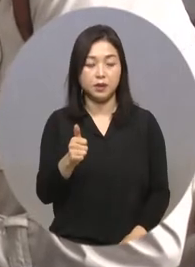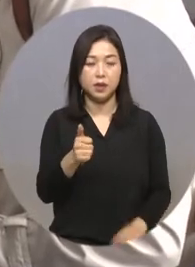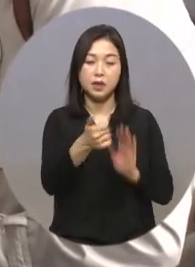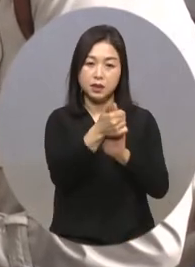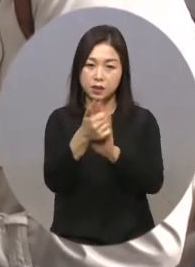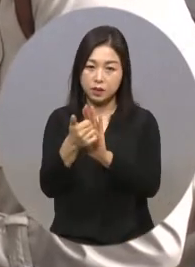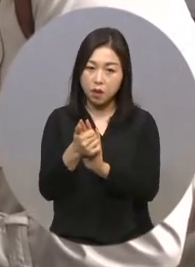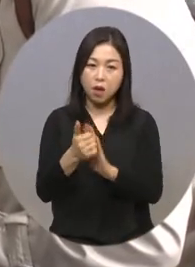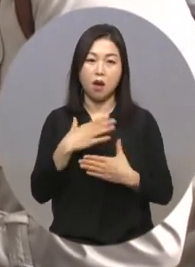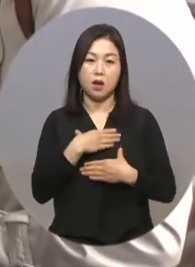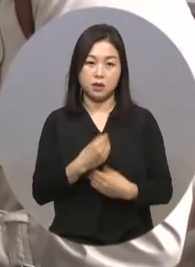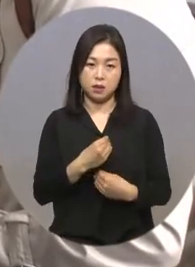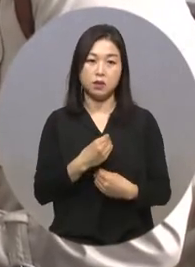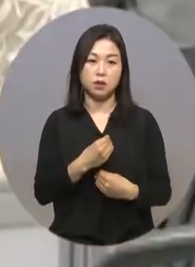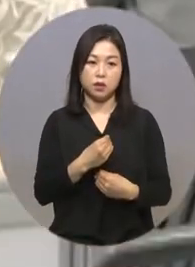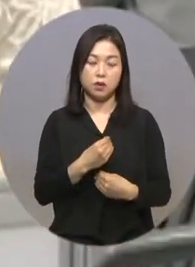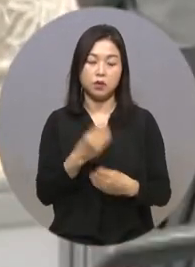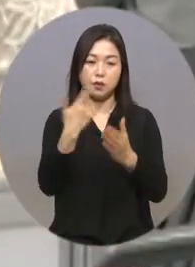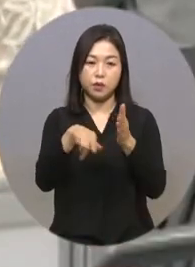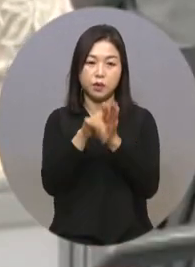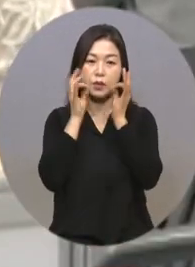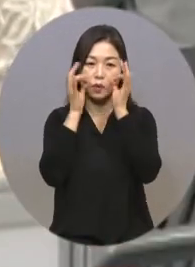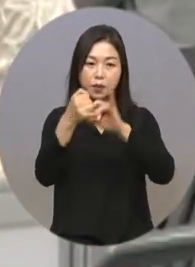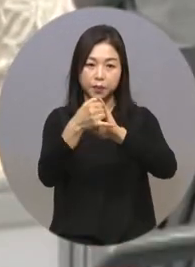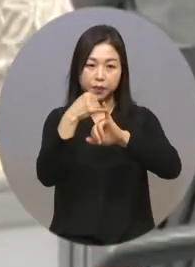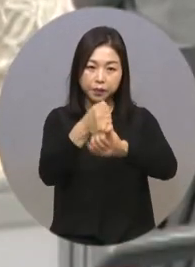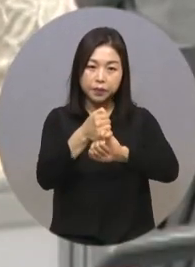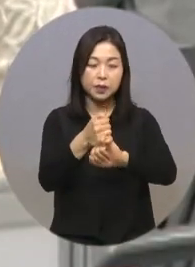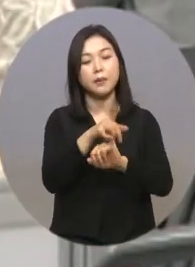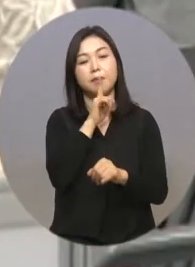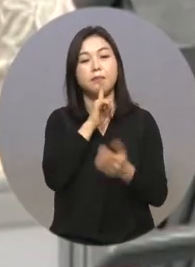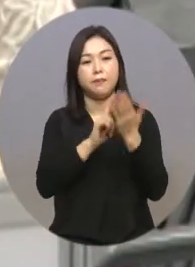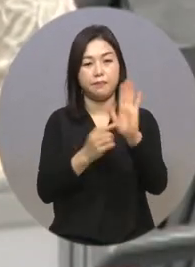마련을 위해 최선을 다하겠다 며 입법 의지를 밝혔습니다